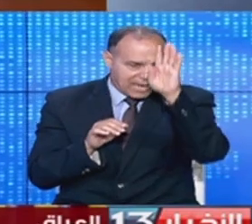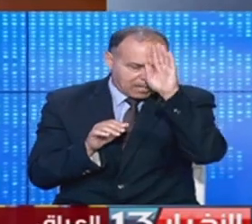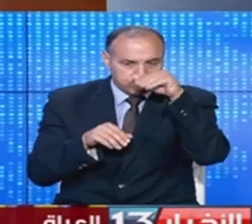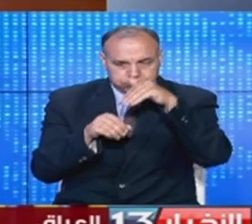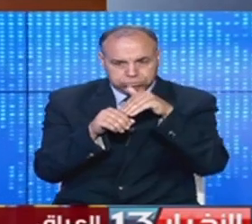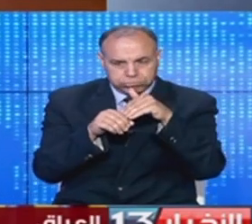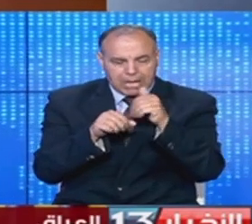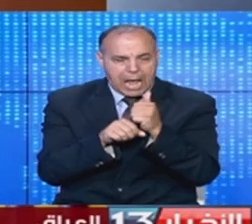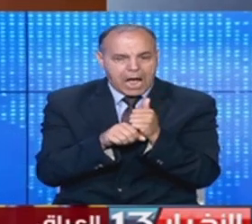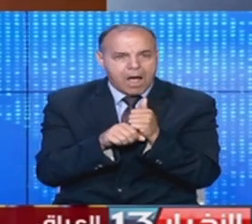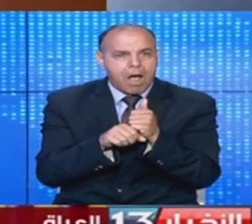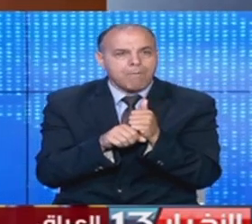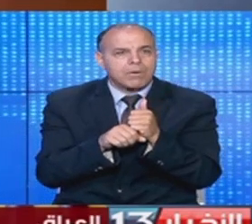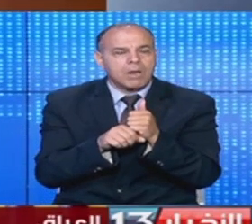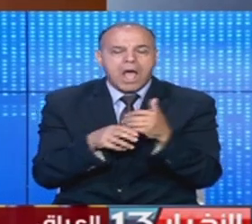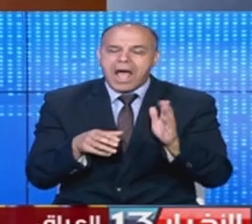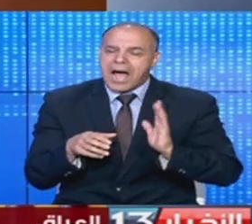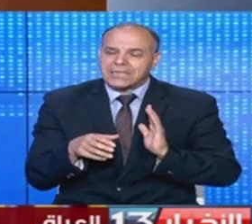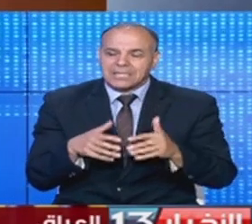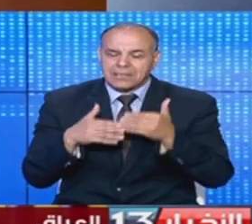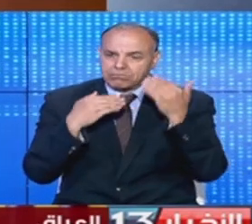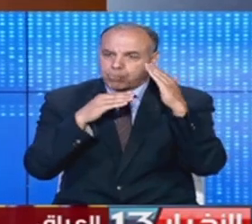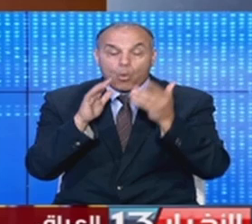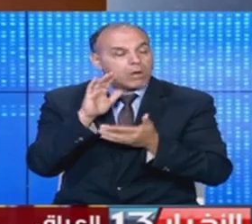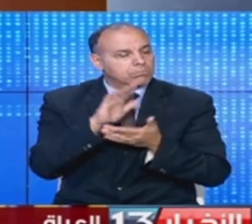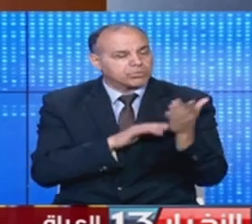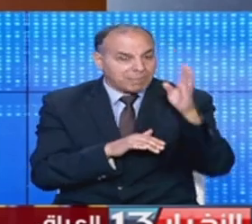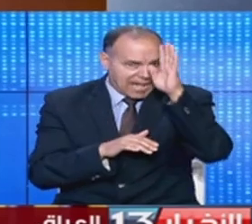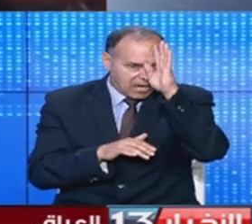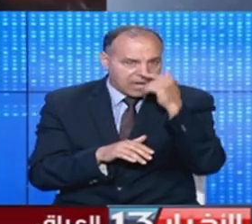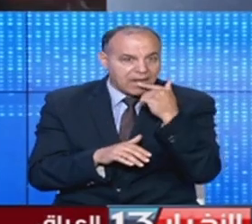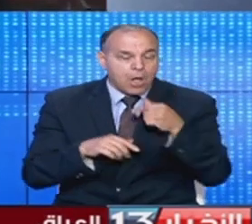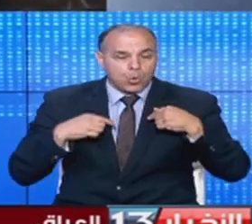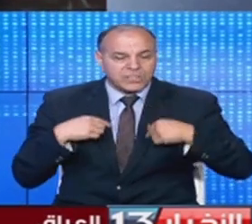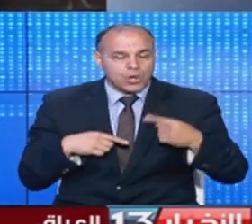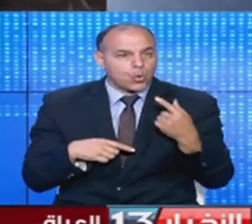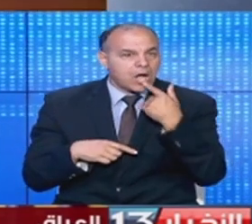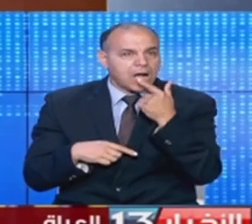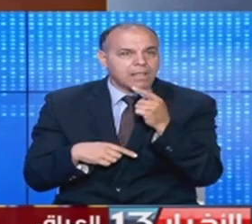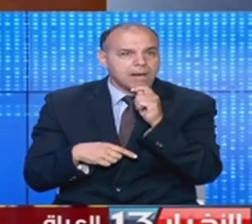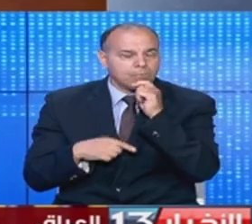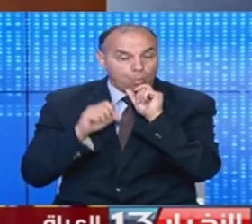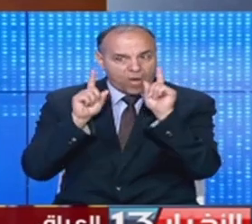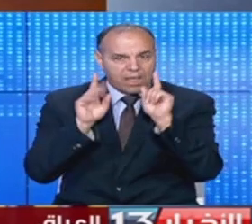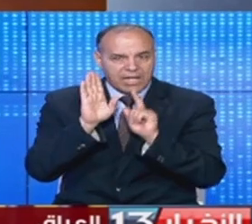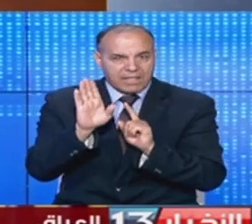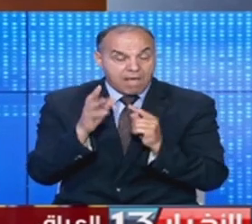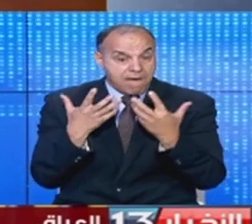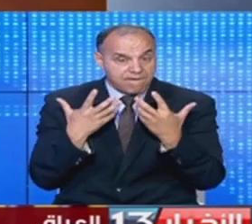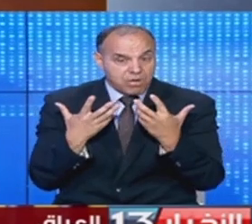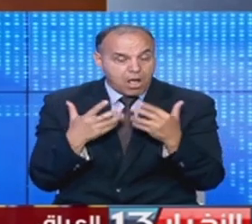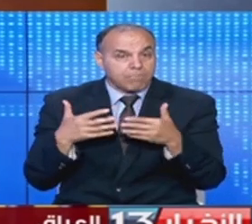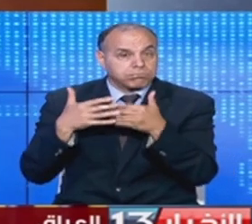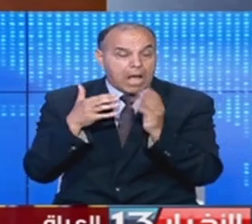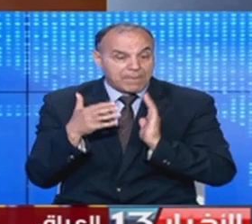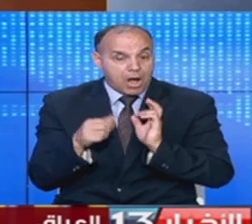صوت هذا العام لصالح مغادرة القوات الأجنبية من البلاد، إلا أن رئيس الوزراء العراقي لم يوضح ما إذا كان انسحاب